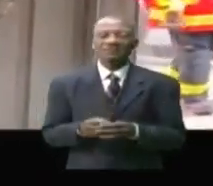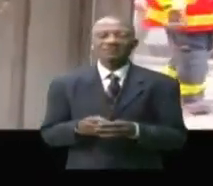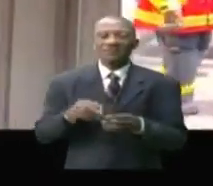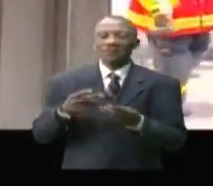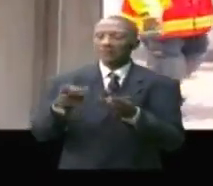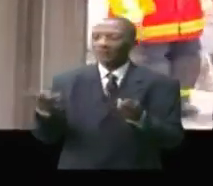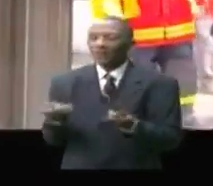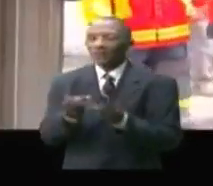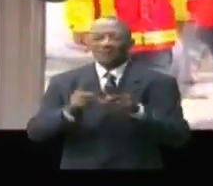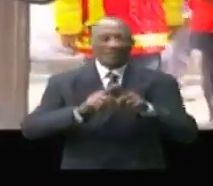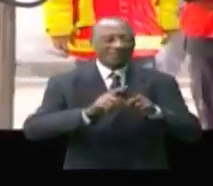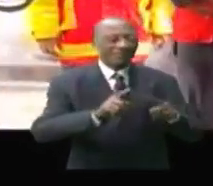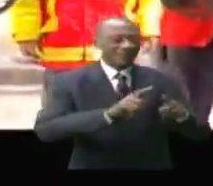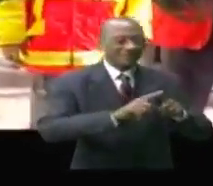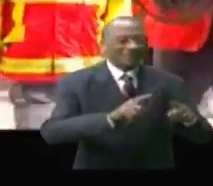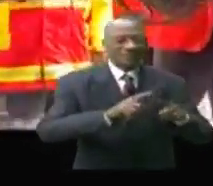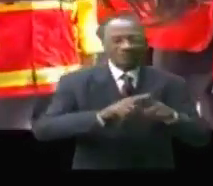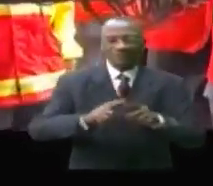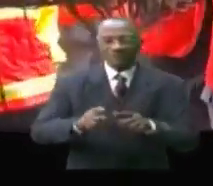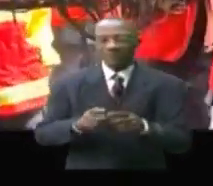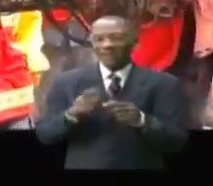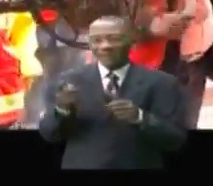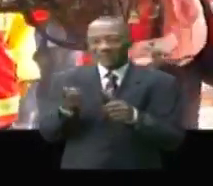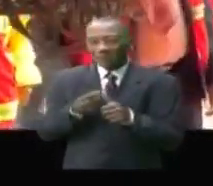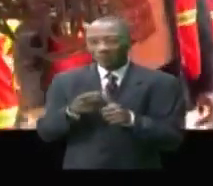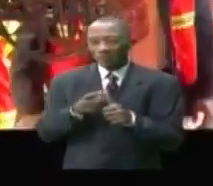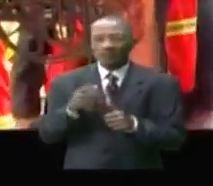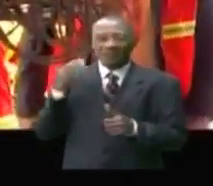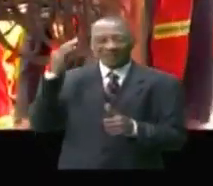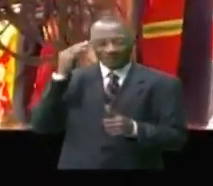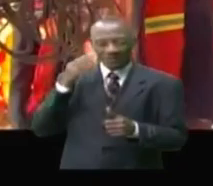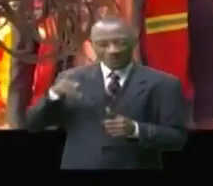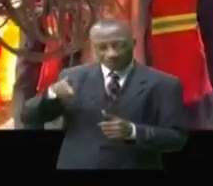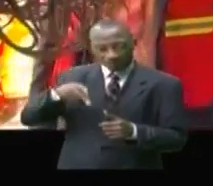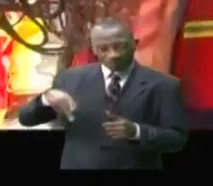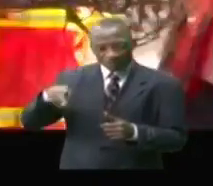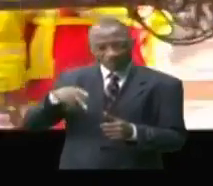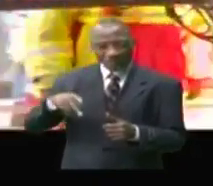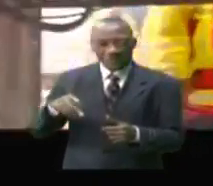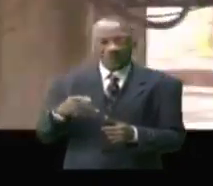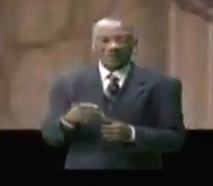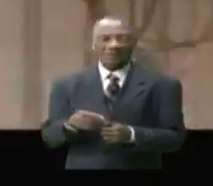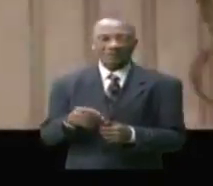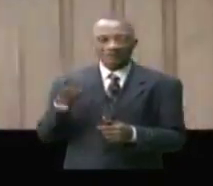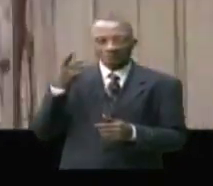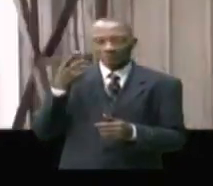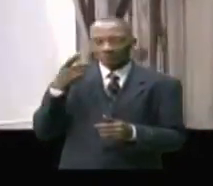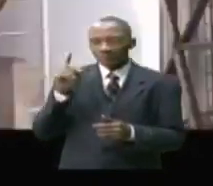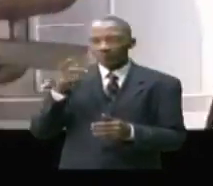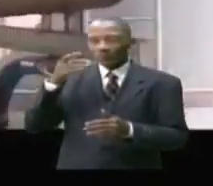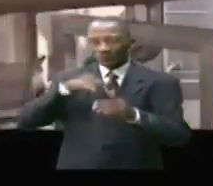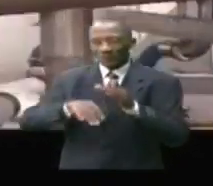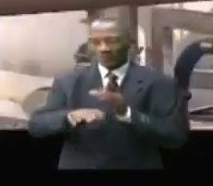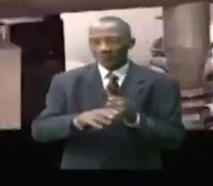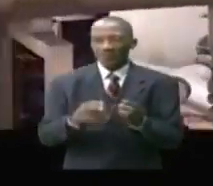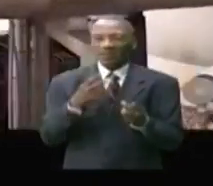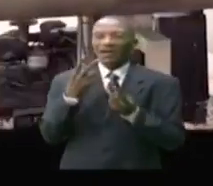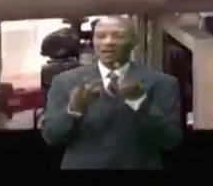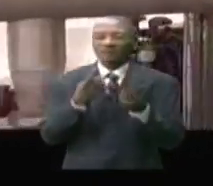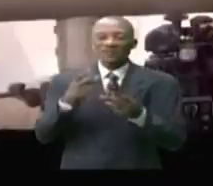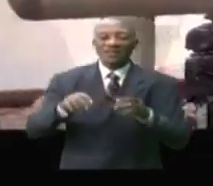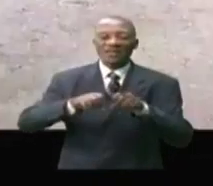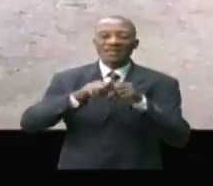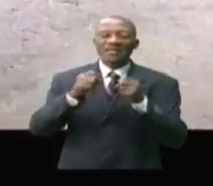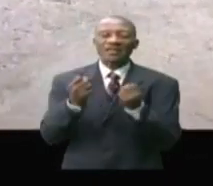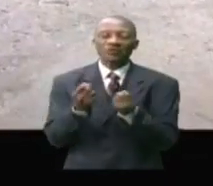usines de la capitale pour se rendre compte des préoccupations prises par les dirigeants de ces entreprises dans la lutte contre les